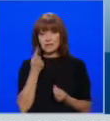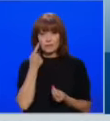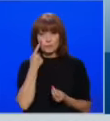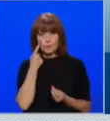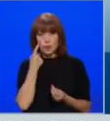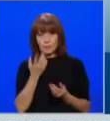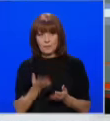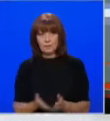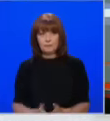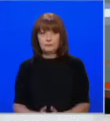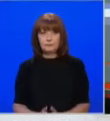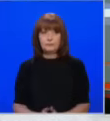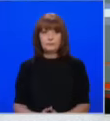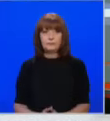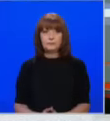МВР.